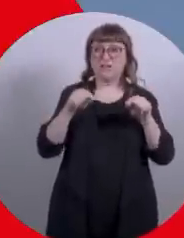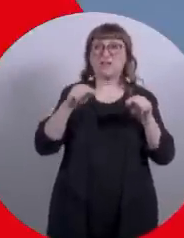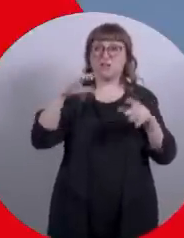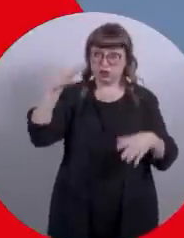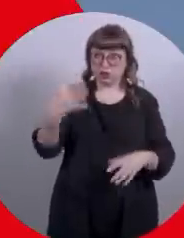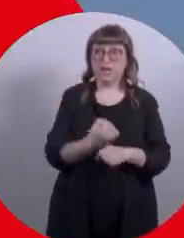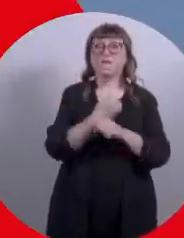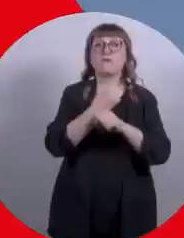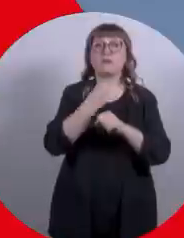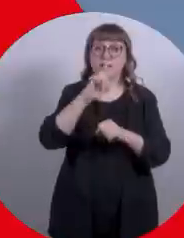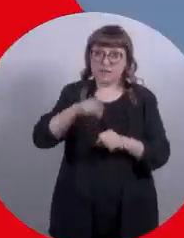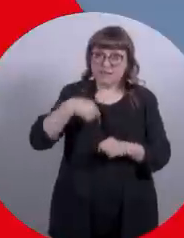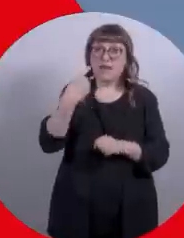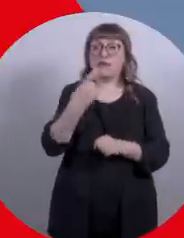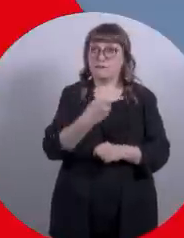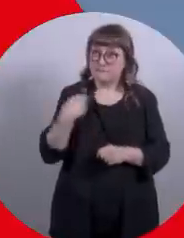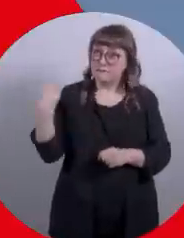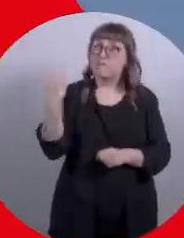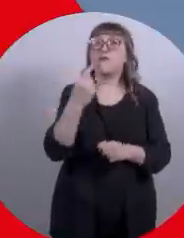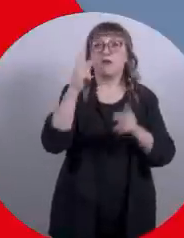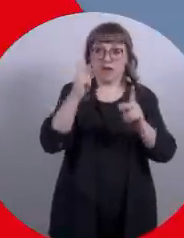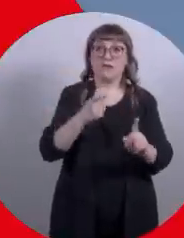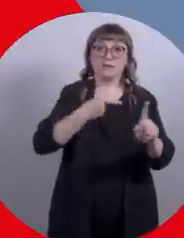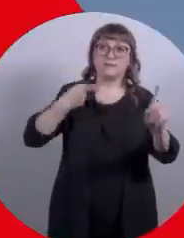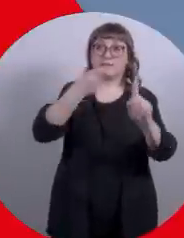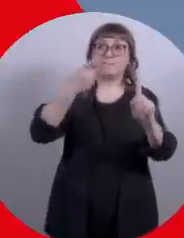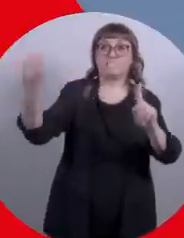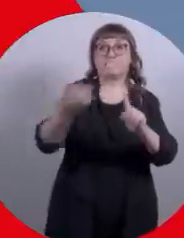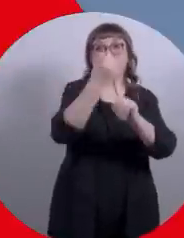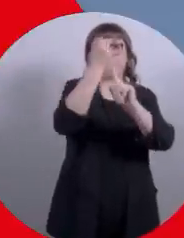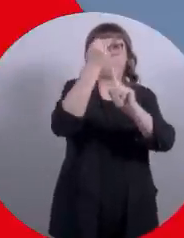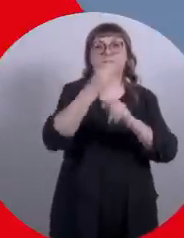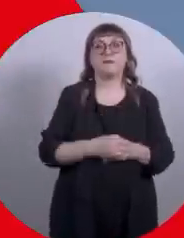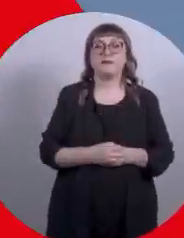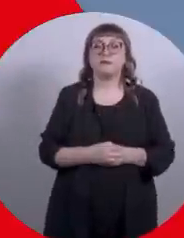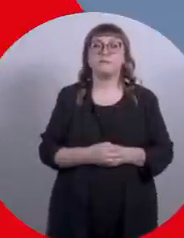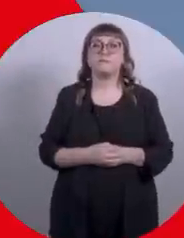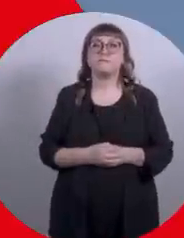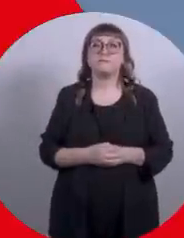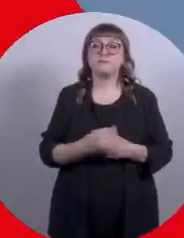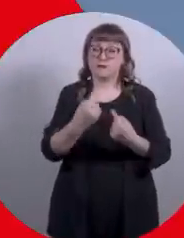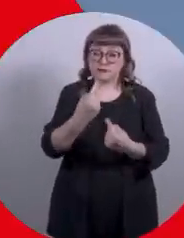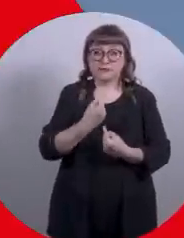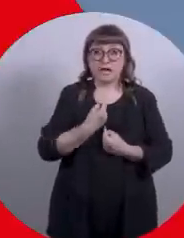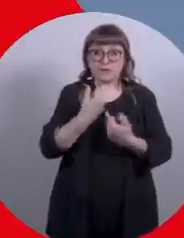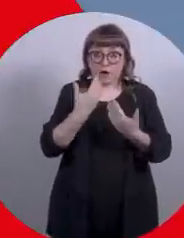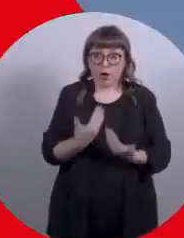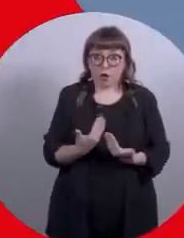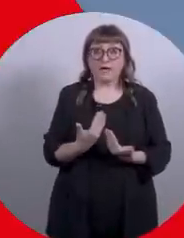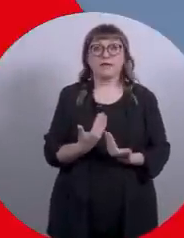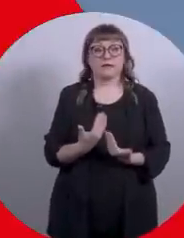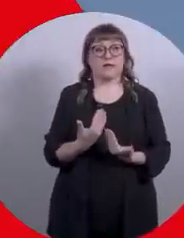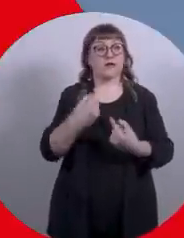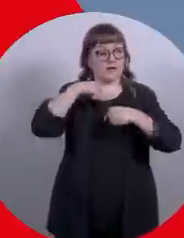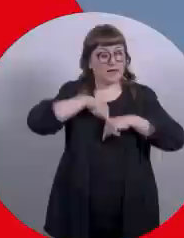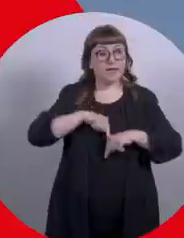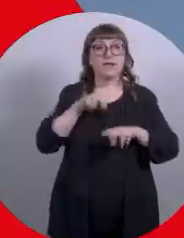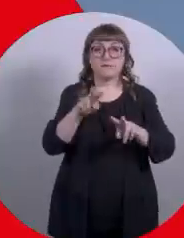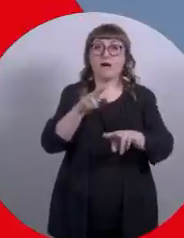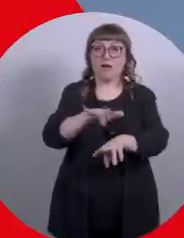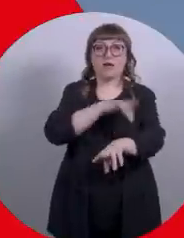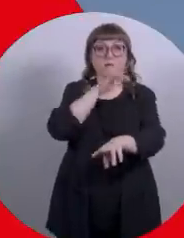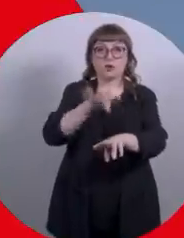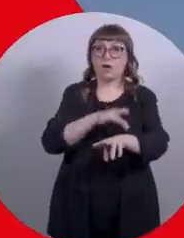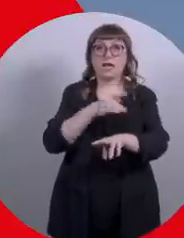dann werden wir es schaffen ich bin überwältigt ich bin heute innerlich durchaus bewegt ich mache